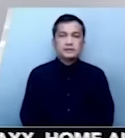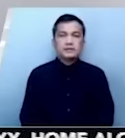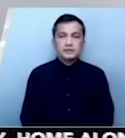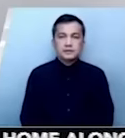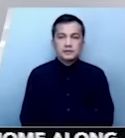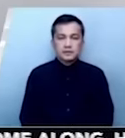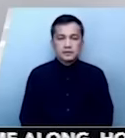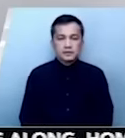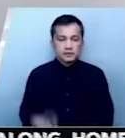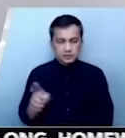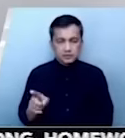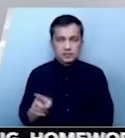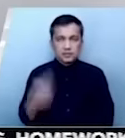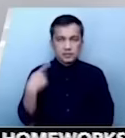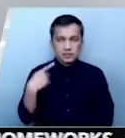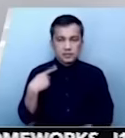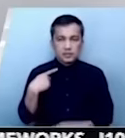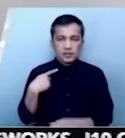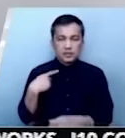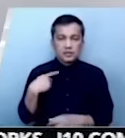na-neutralize na. At ito yung mga